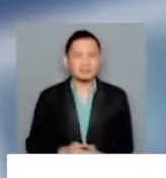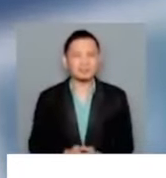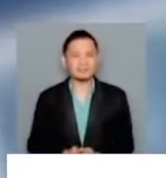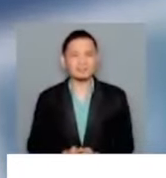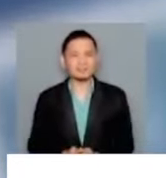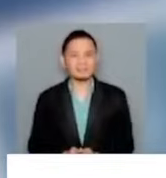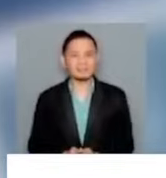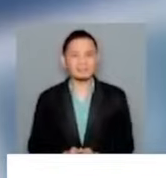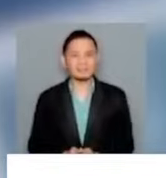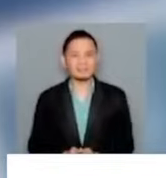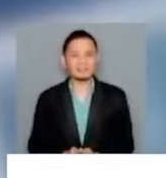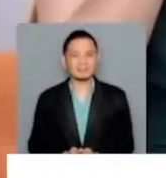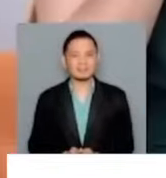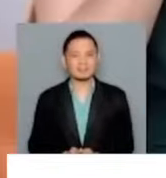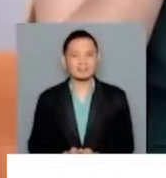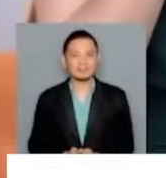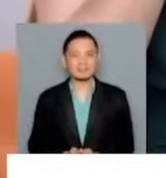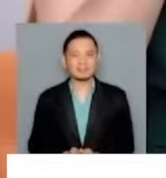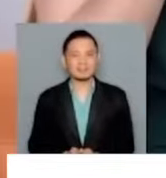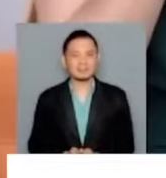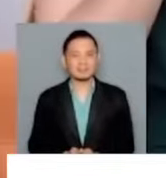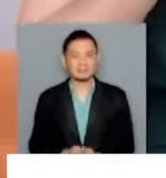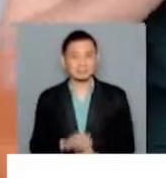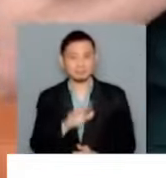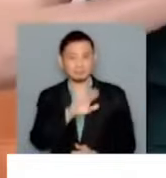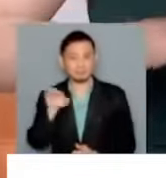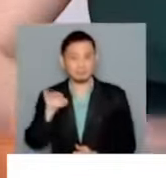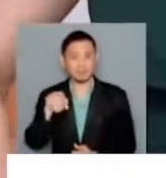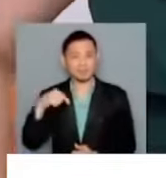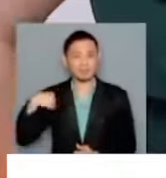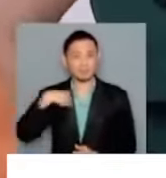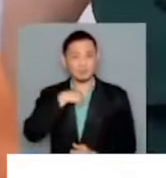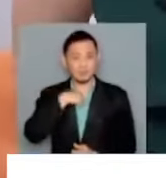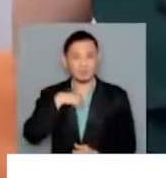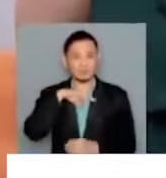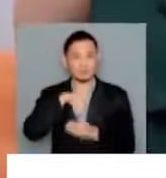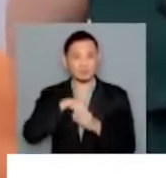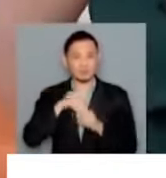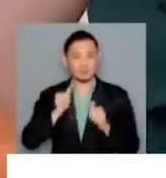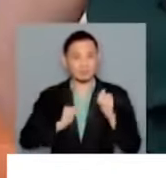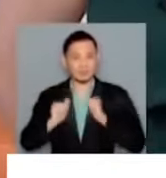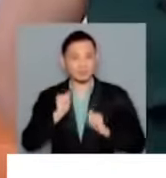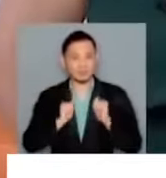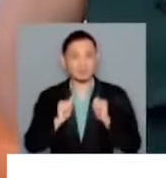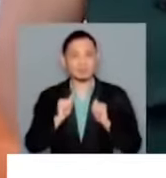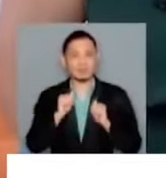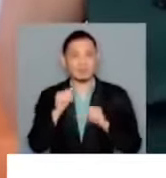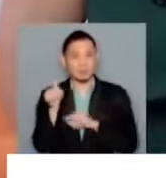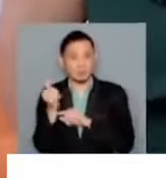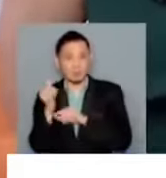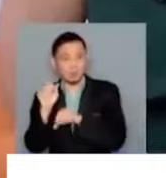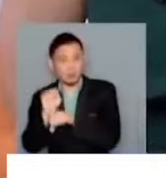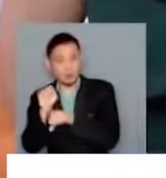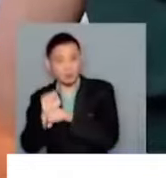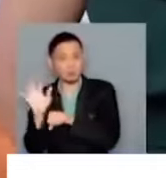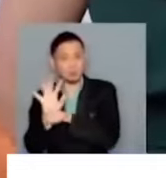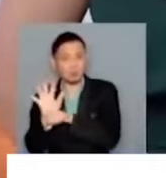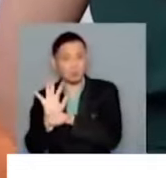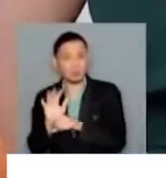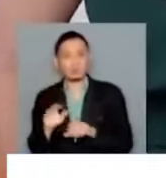Hindi to, alam ko, nasa industriya kami ng show business. Hindi to sa taping, hindi to eksena ng taping. Ito po ay nangyari